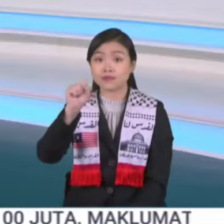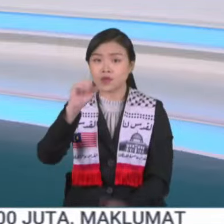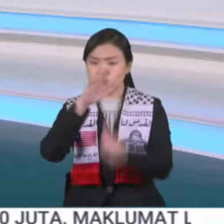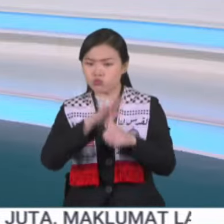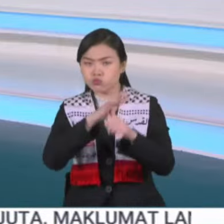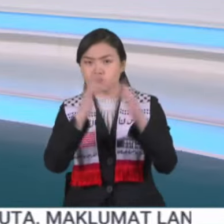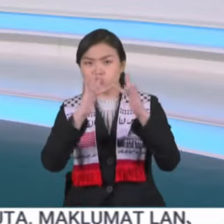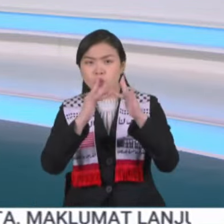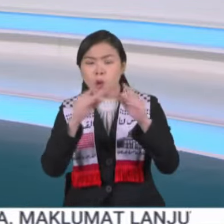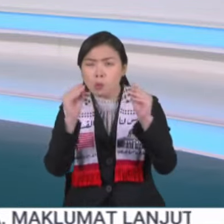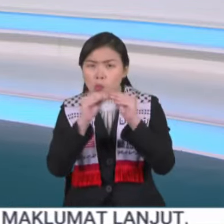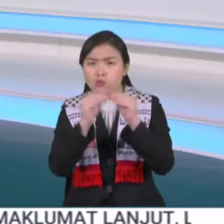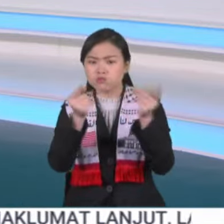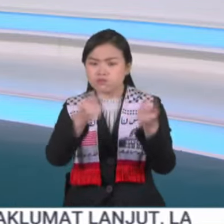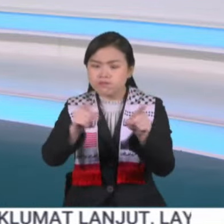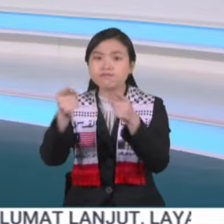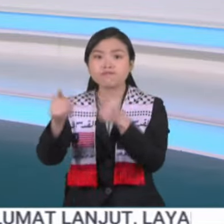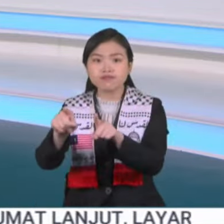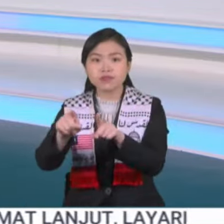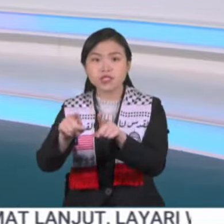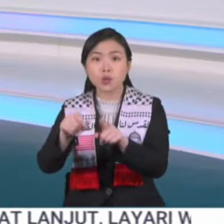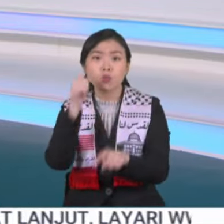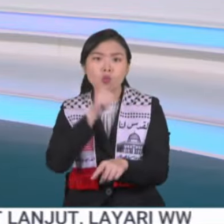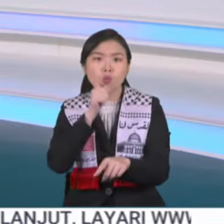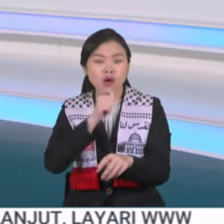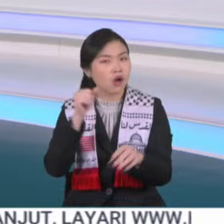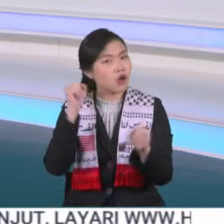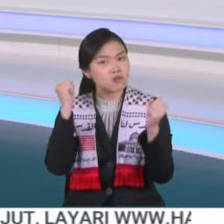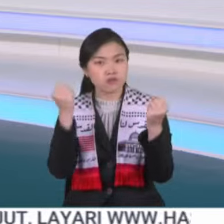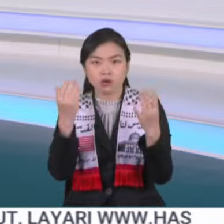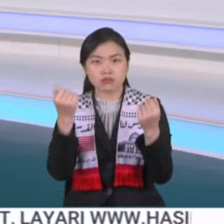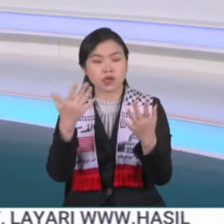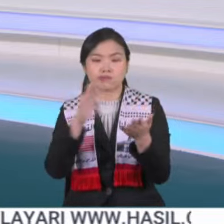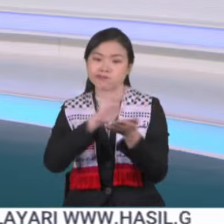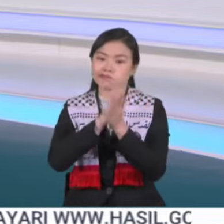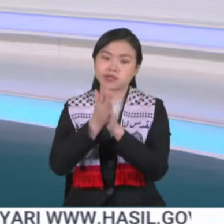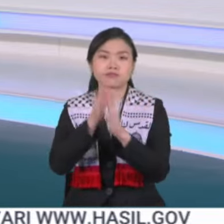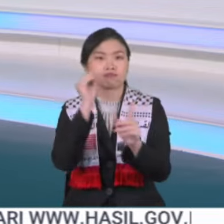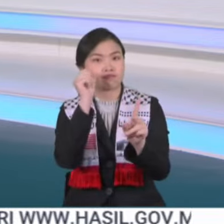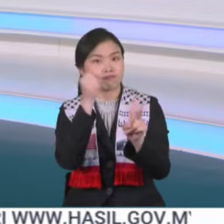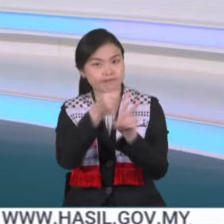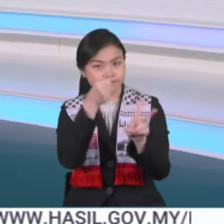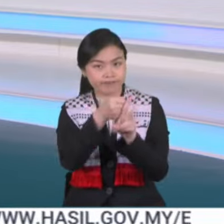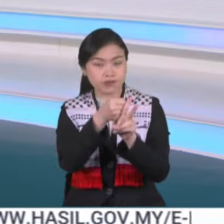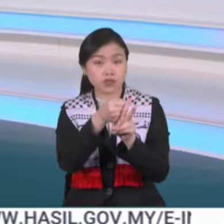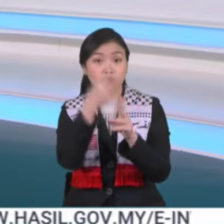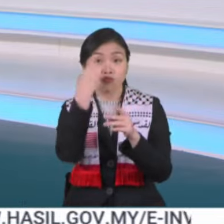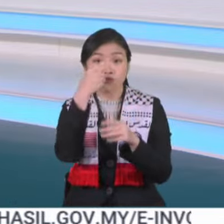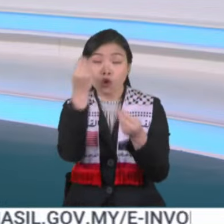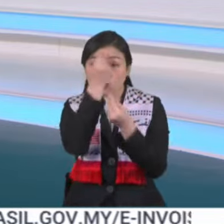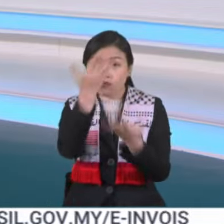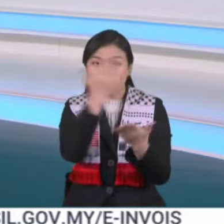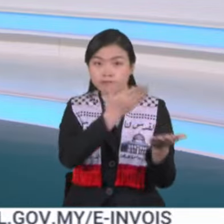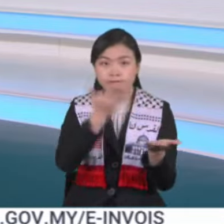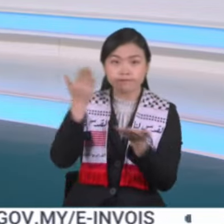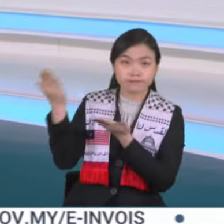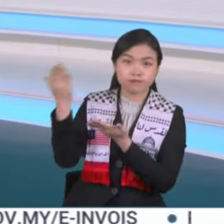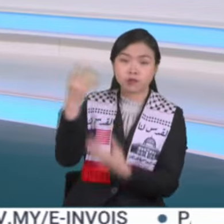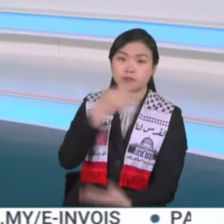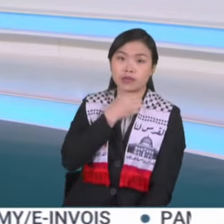Kes buli cyber makin menjadi-jadi. Golongan wanita paling ramai jadi mangsa. Untuk perkembangan lanjut, langsung dari Perak